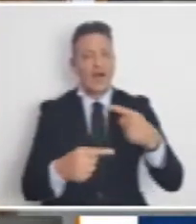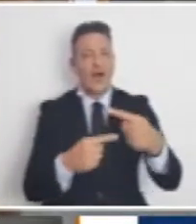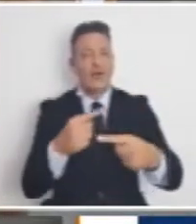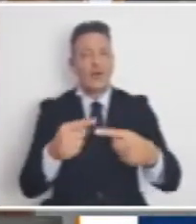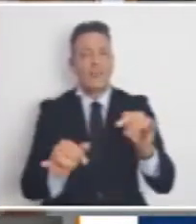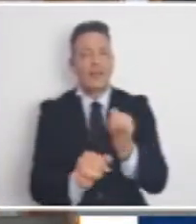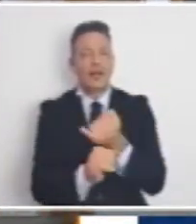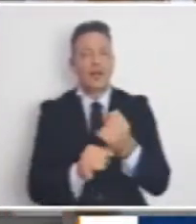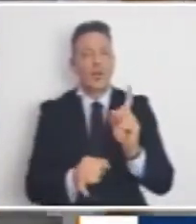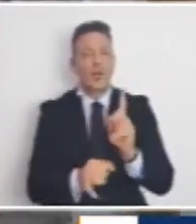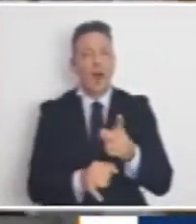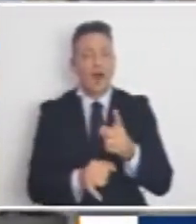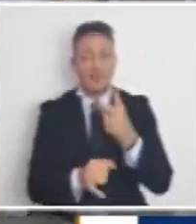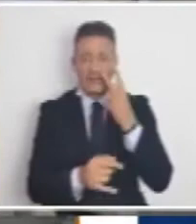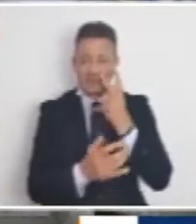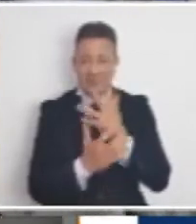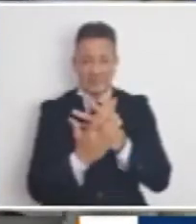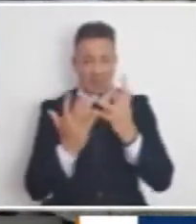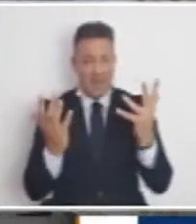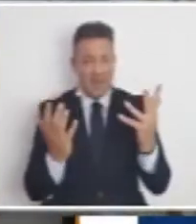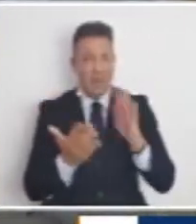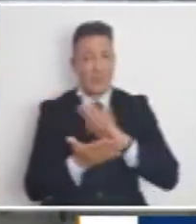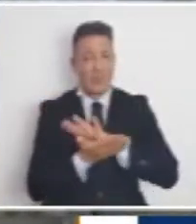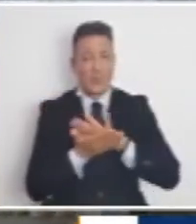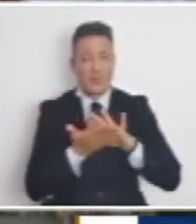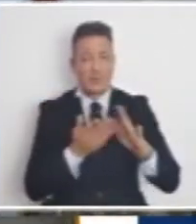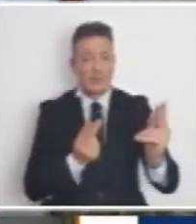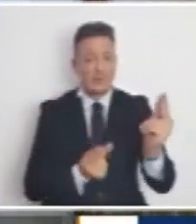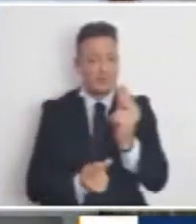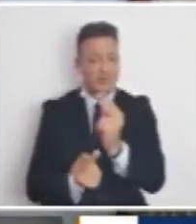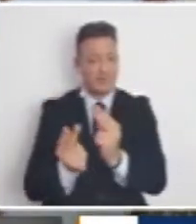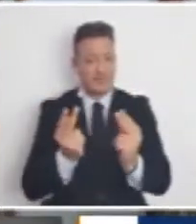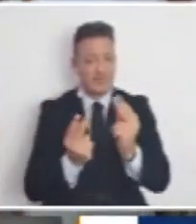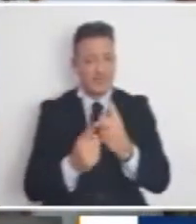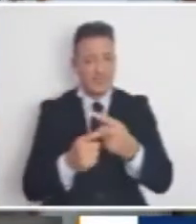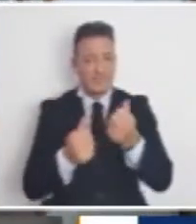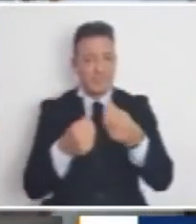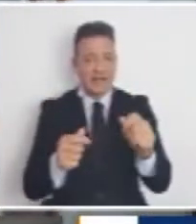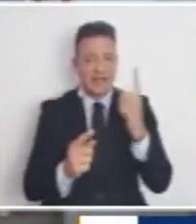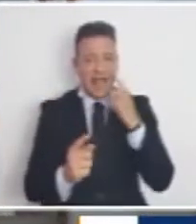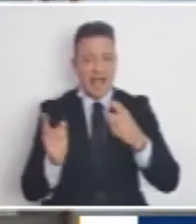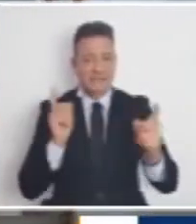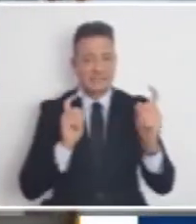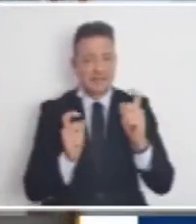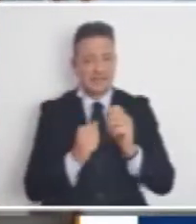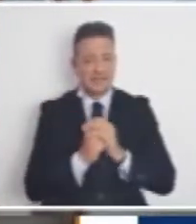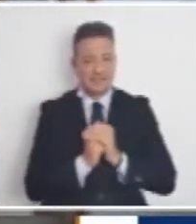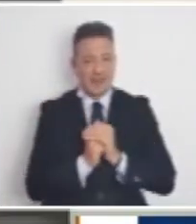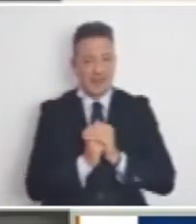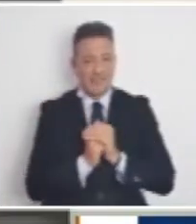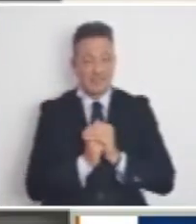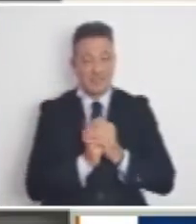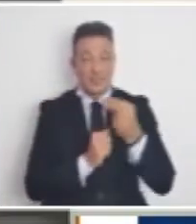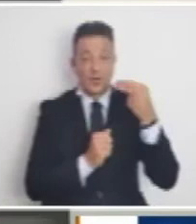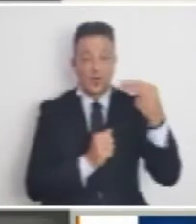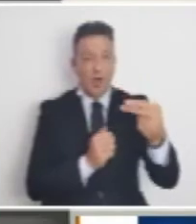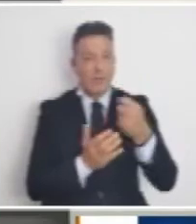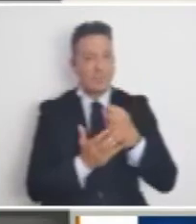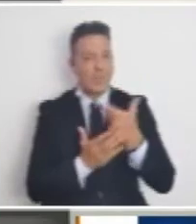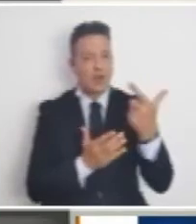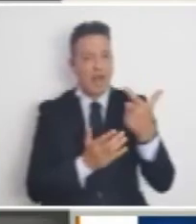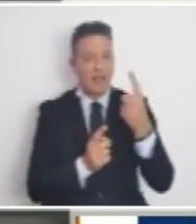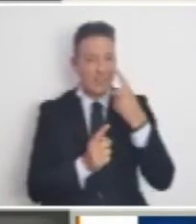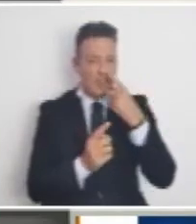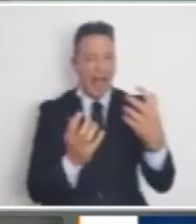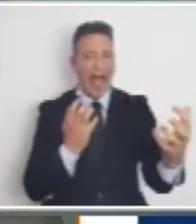estrema nitidezza del segno dalla pulizia formale dall'essenzialità espressiva un nome fondamentale nella storia della strettissimo italiano